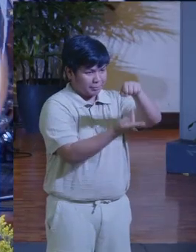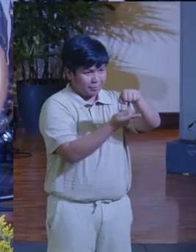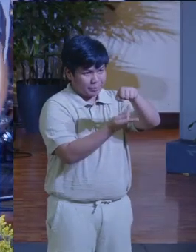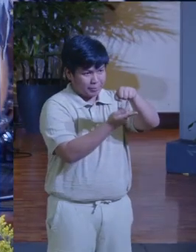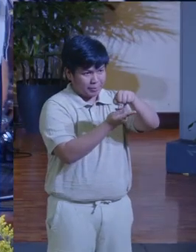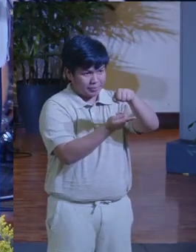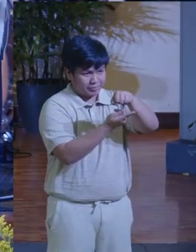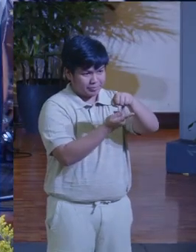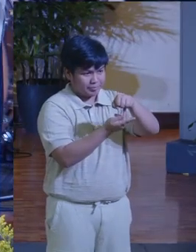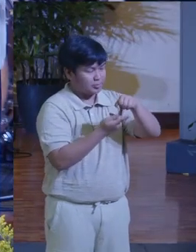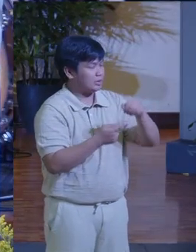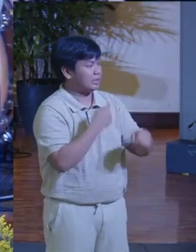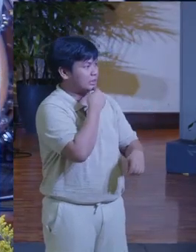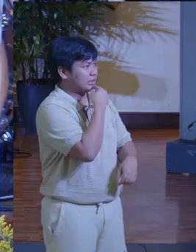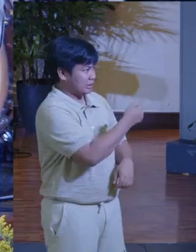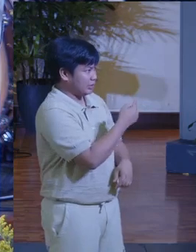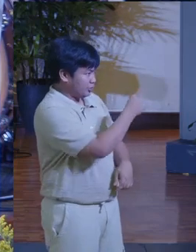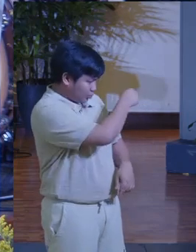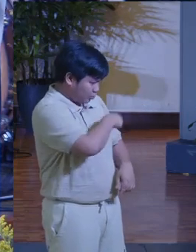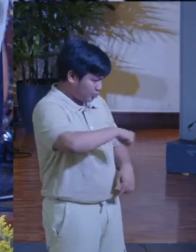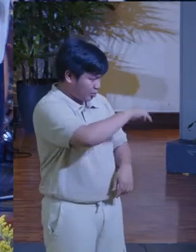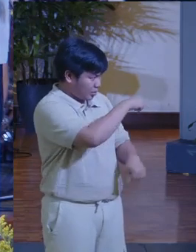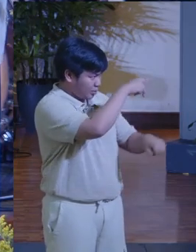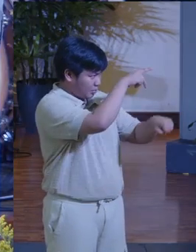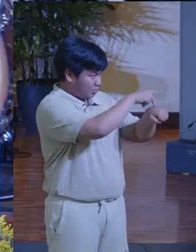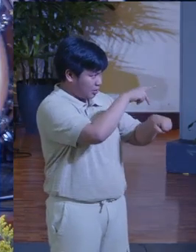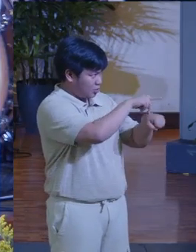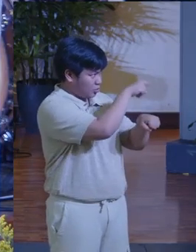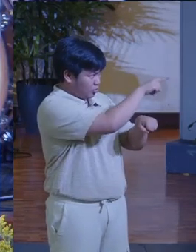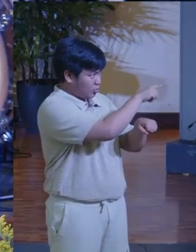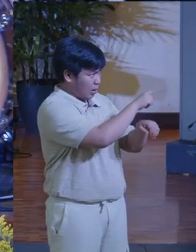kay Barnabas at sa ibang Hudyo na parang